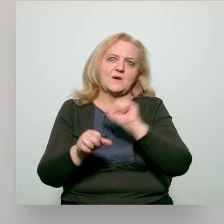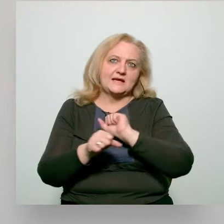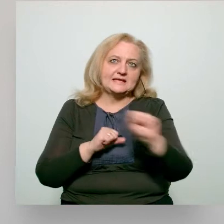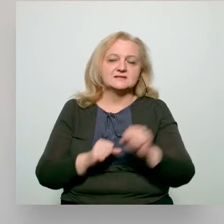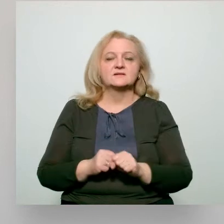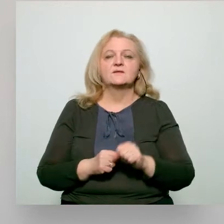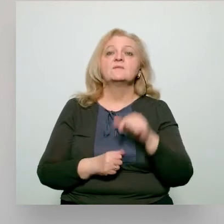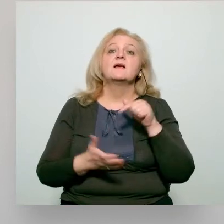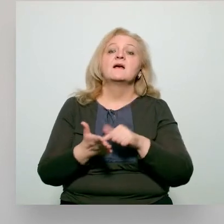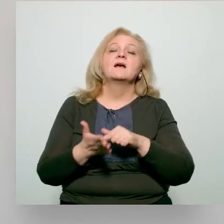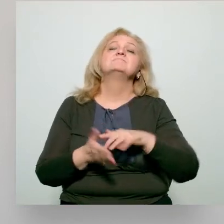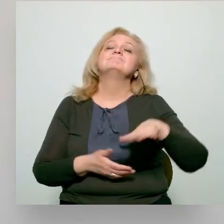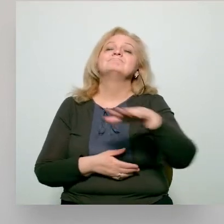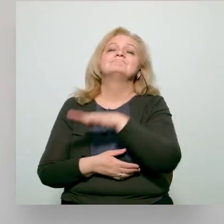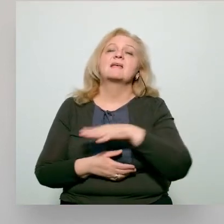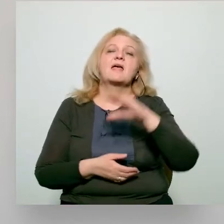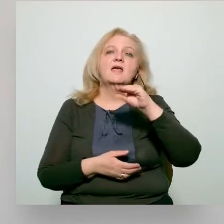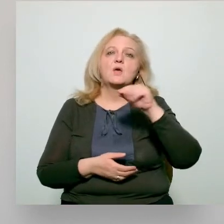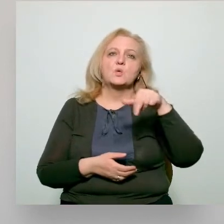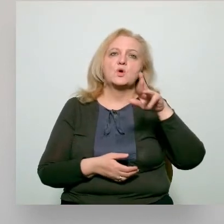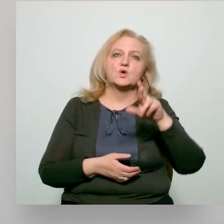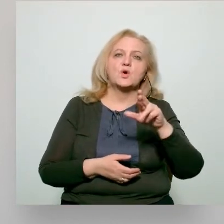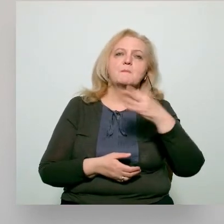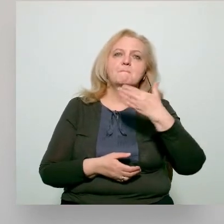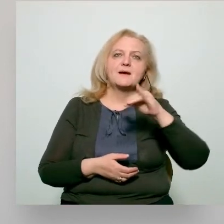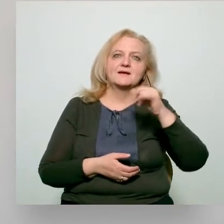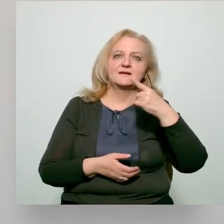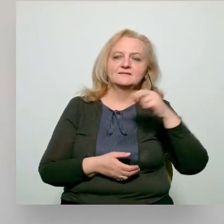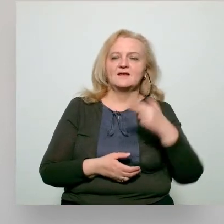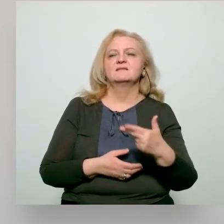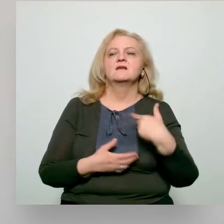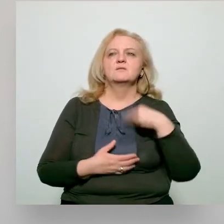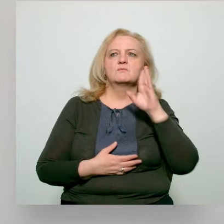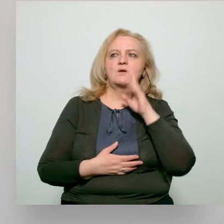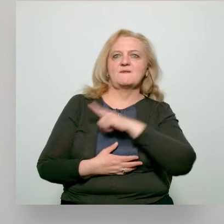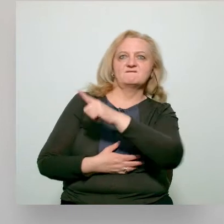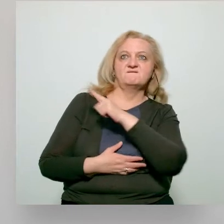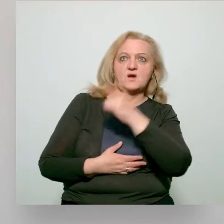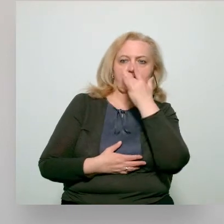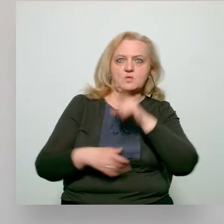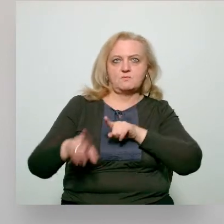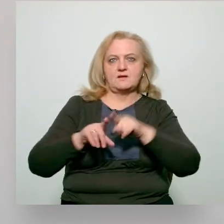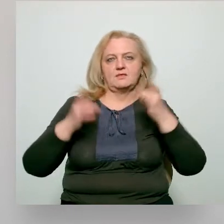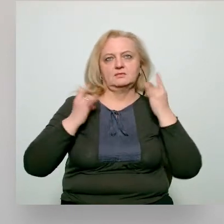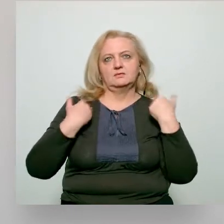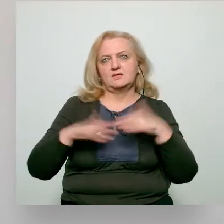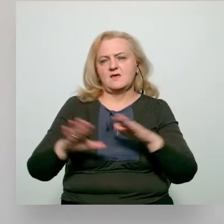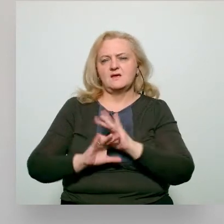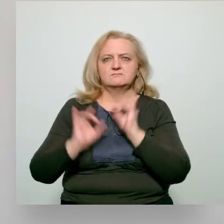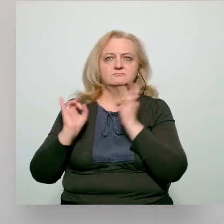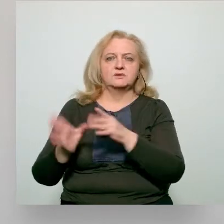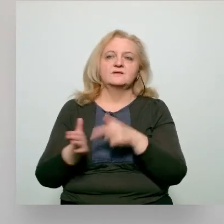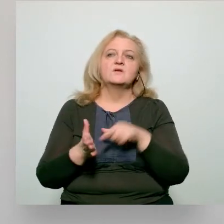natomiast o Euromajdan i tę niechęć do bycia narodem bratnim dla Rosjan, no oczywiście bierze się to